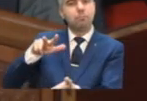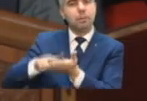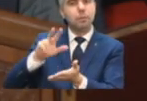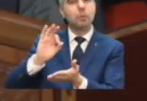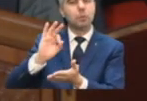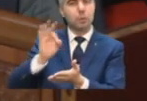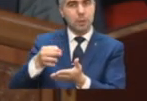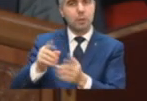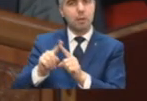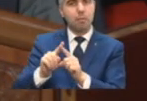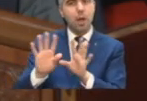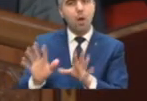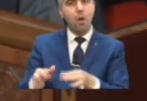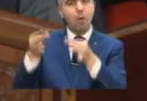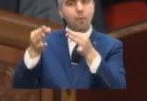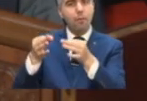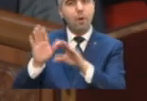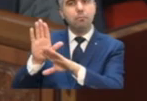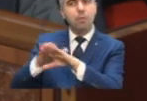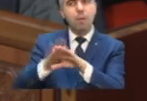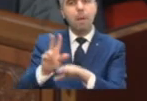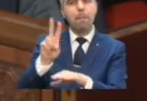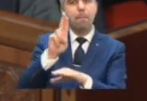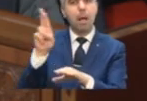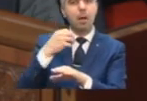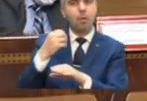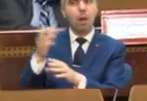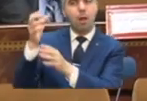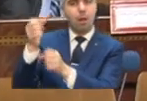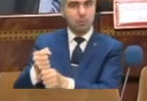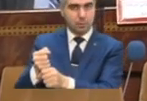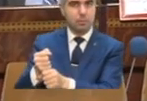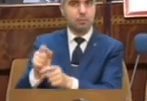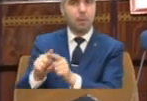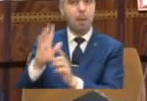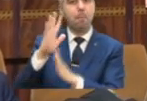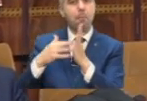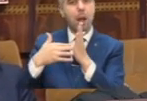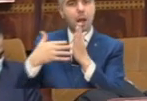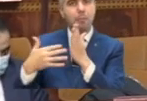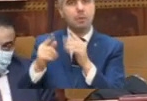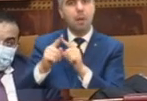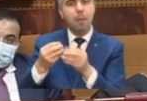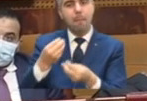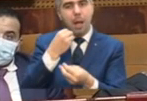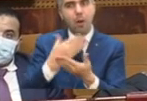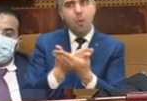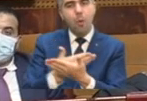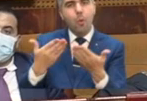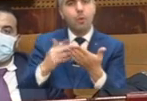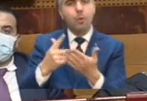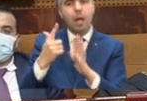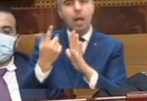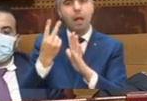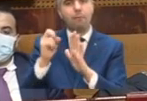الإنعاش الاقتصادي الذي دعا إليها جلالة الملك، عن مآل عقد البرنامج للصناعة الغذائية